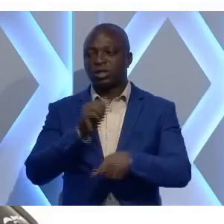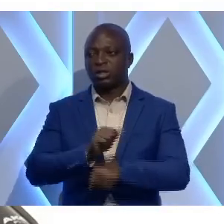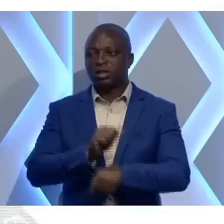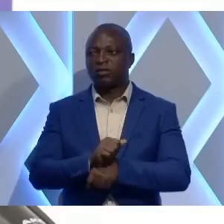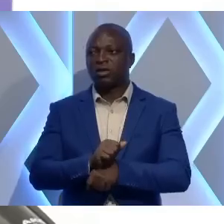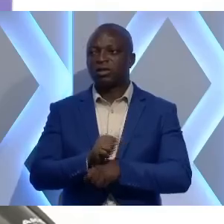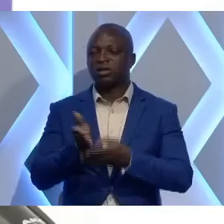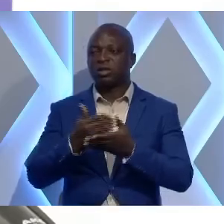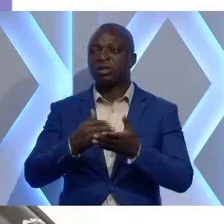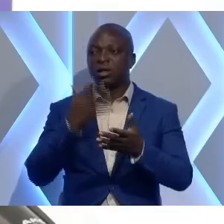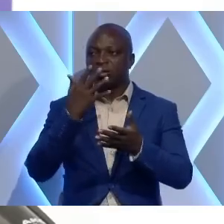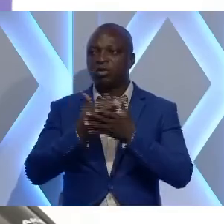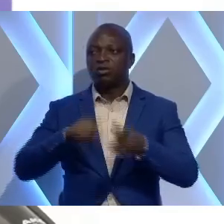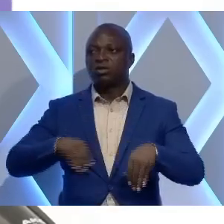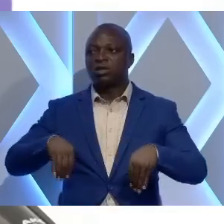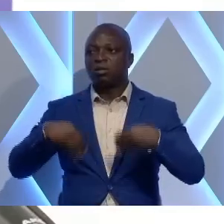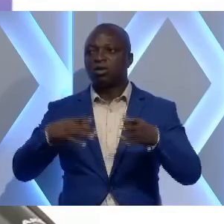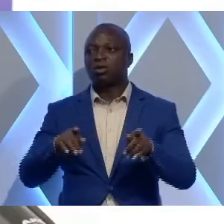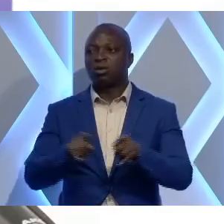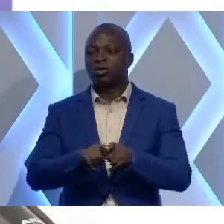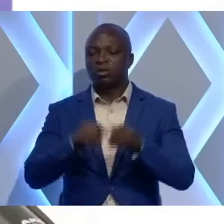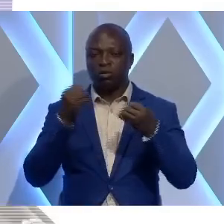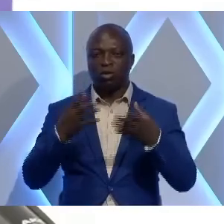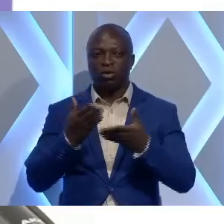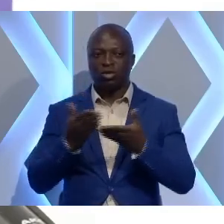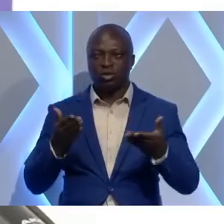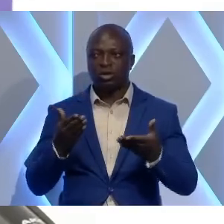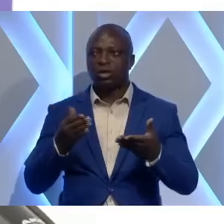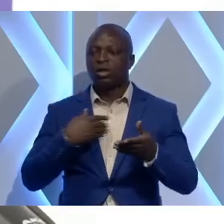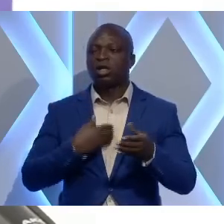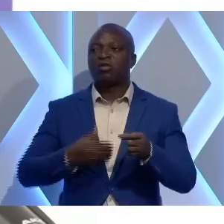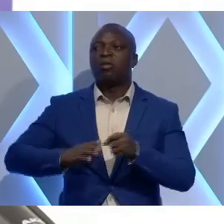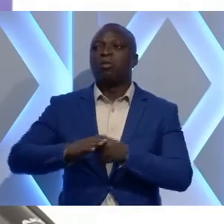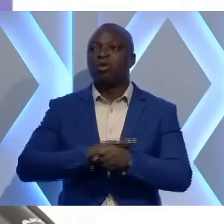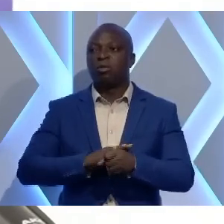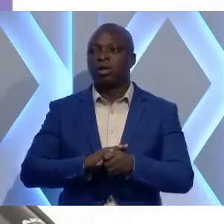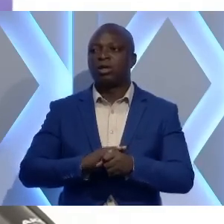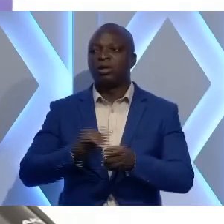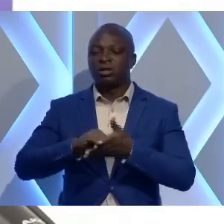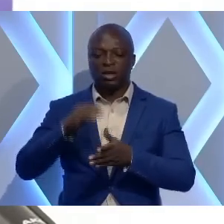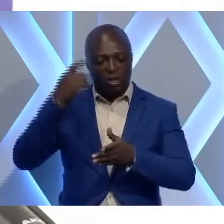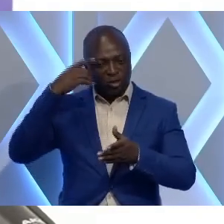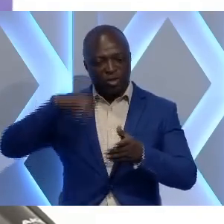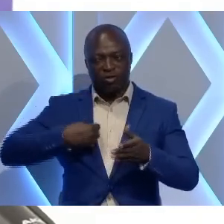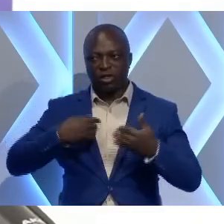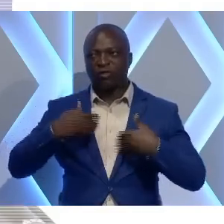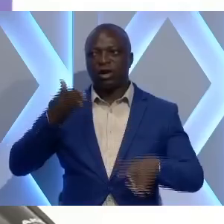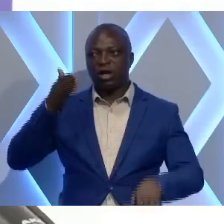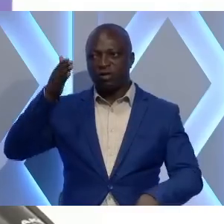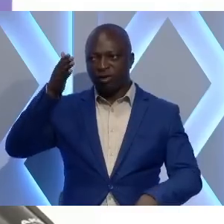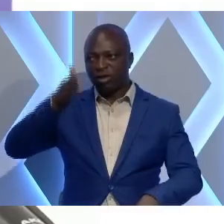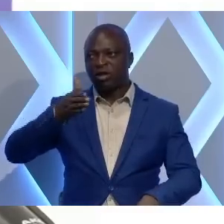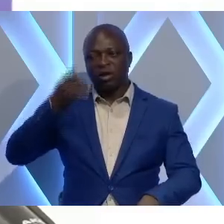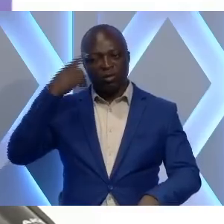pénitentiaires. Nous apporterons beaucoup d'éléments qui meubleront l'espérance que nous avons à l'avenir